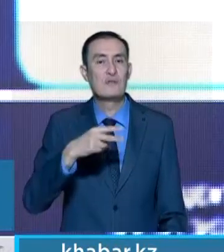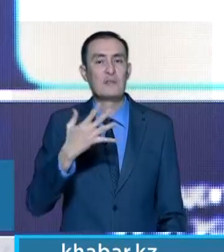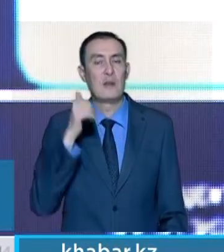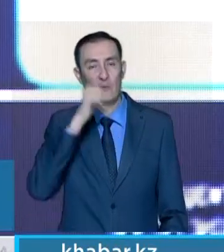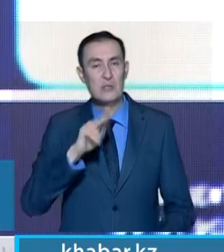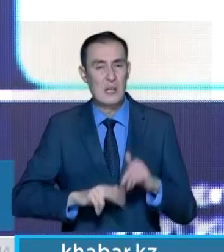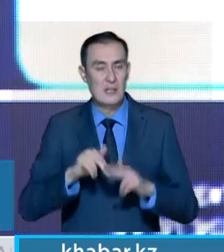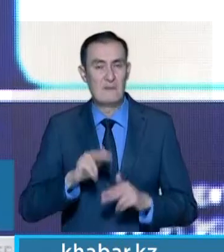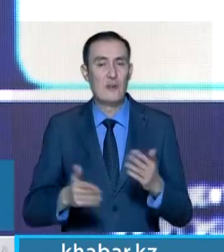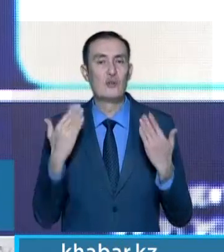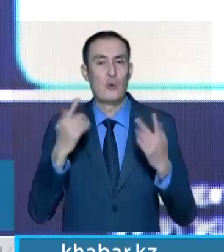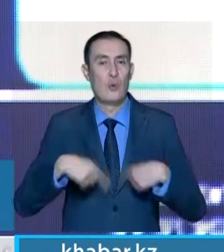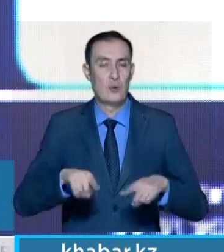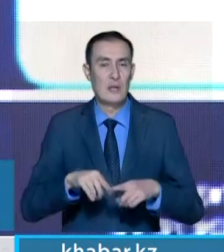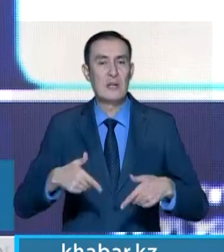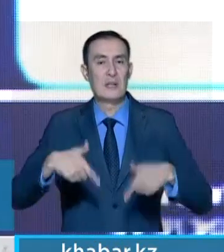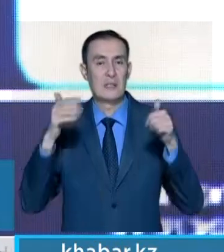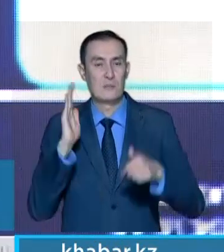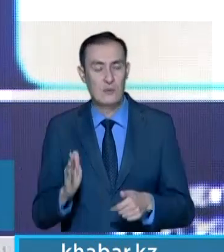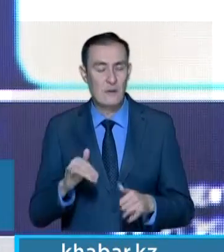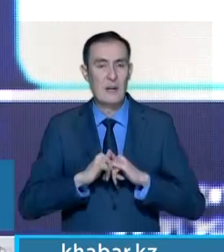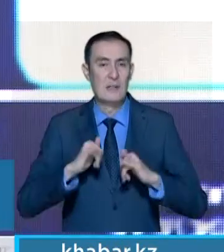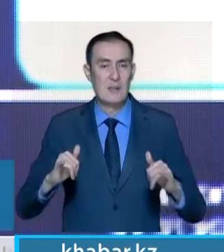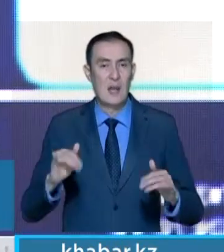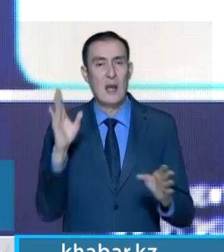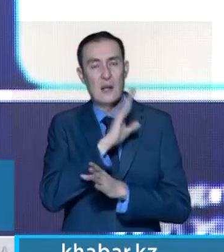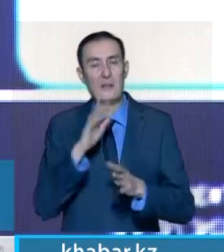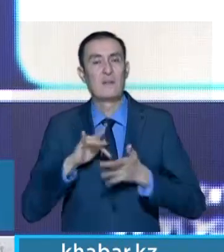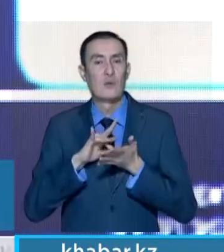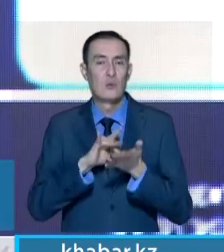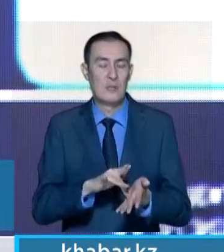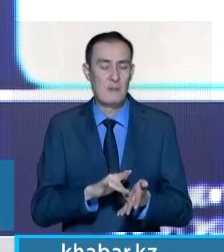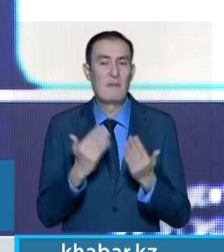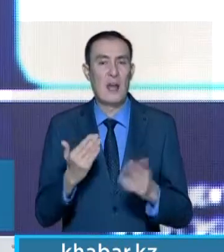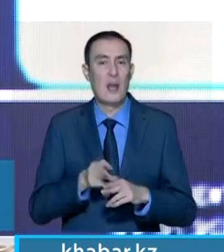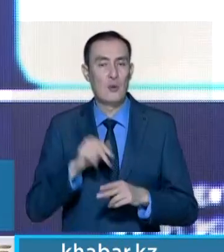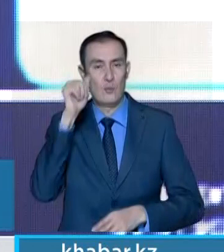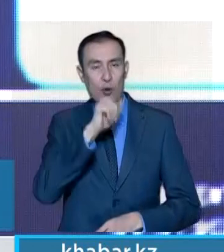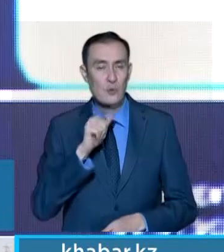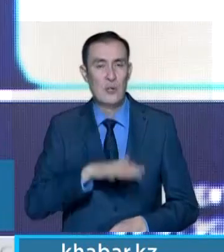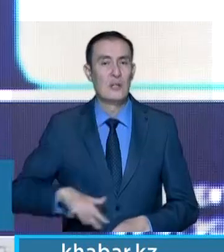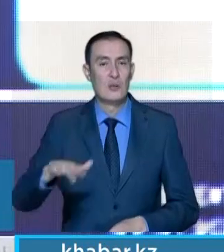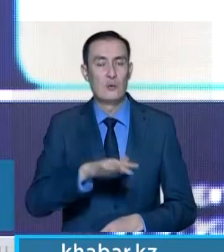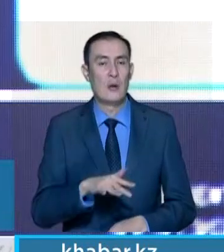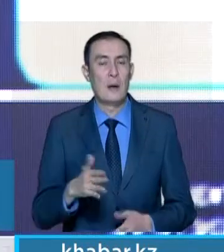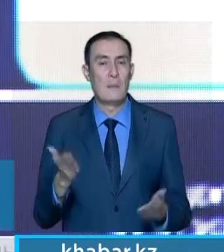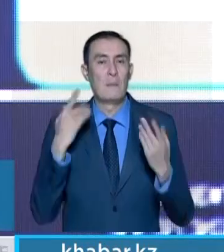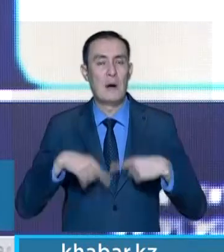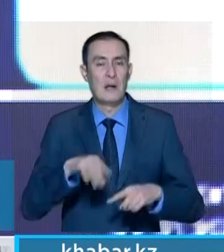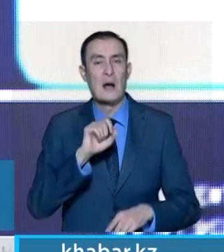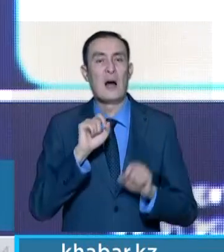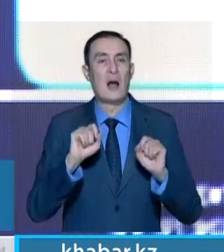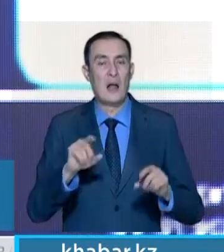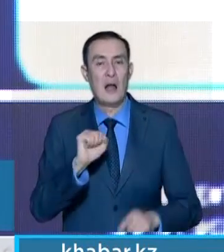начнется строительство зон отдыха и гостиниц в целях развития экологического туризма. В текущем году на территории национального парка